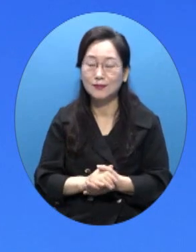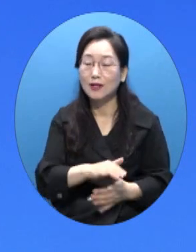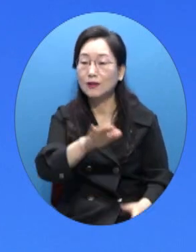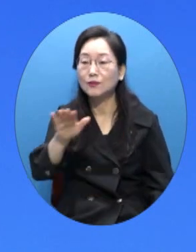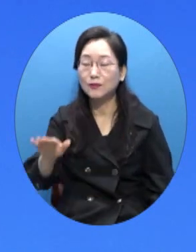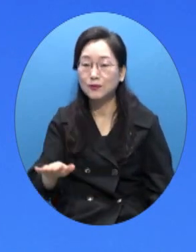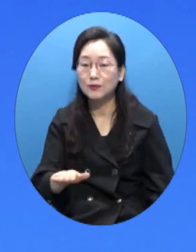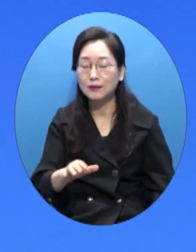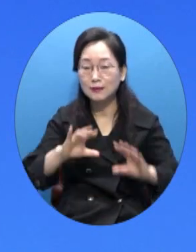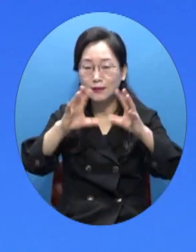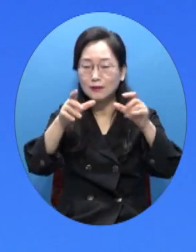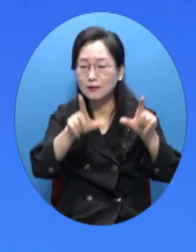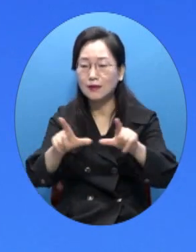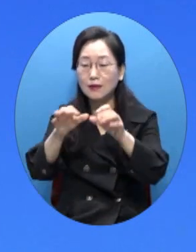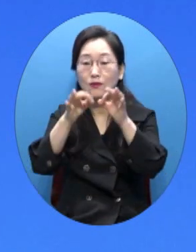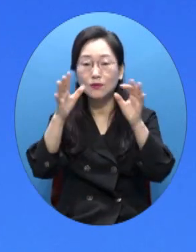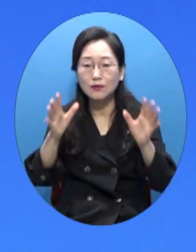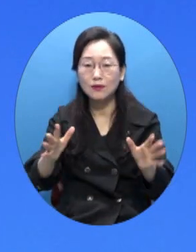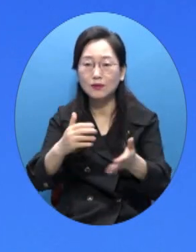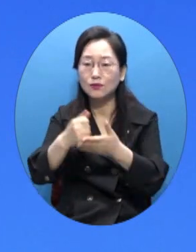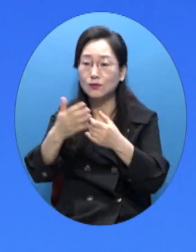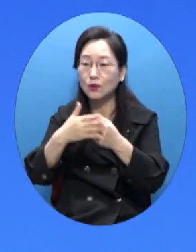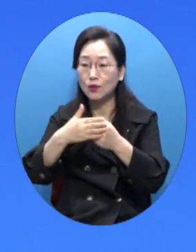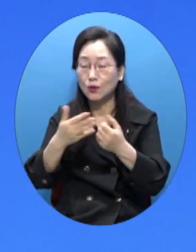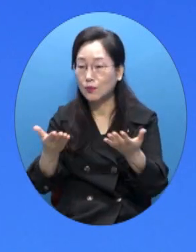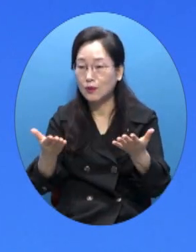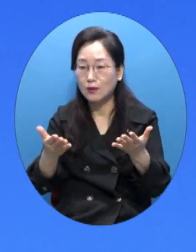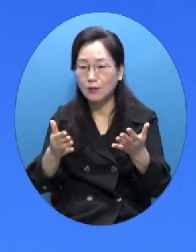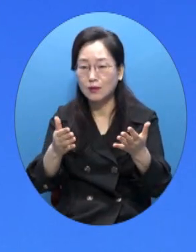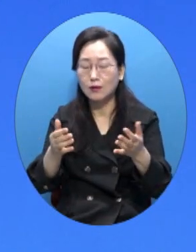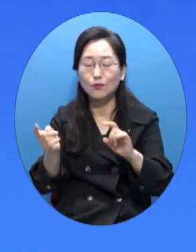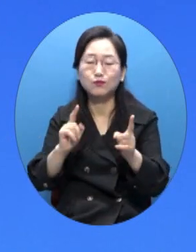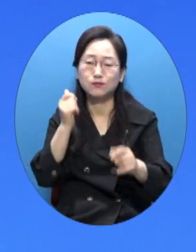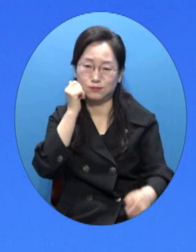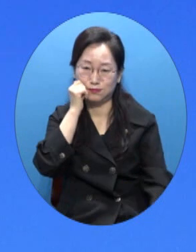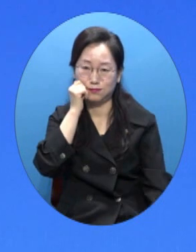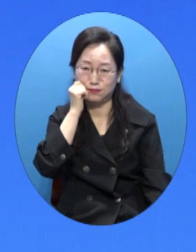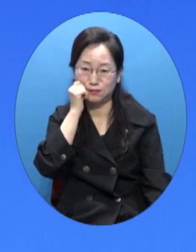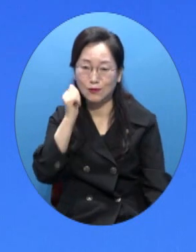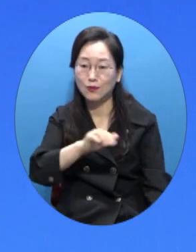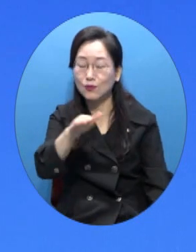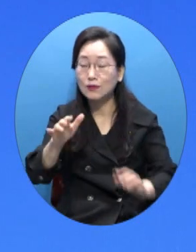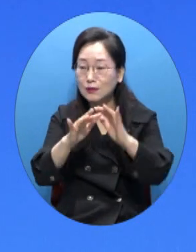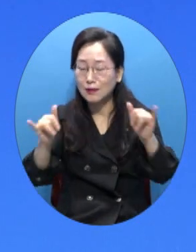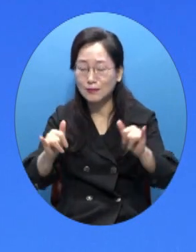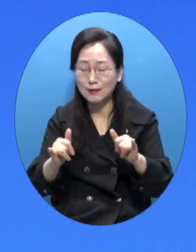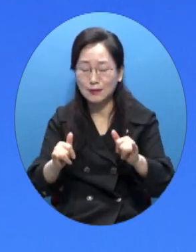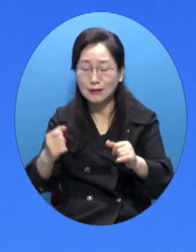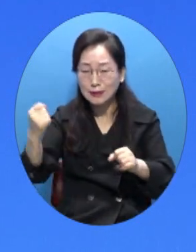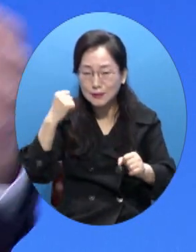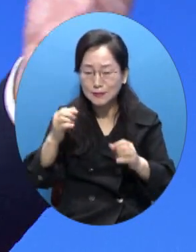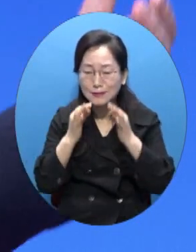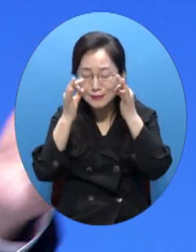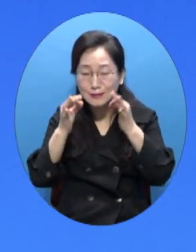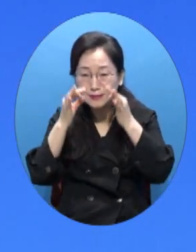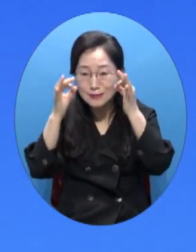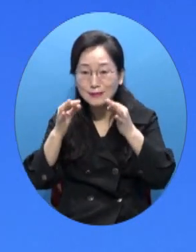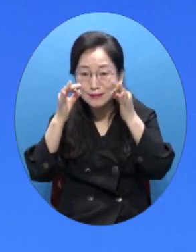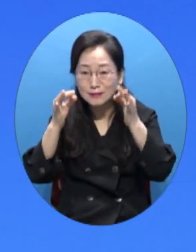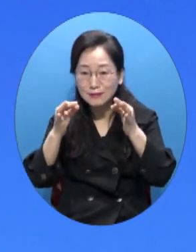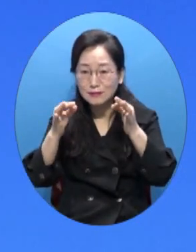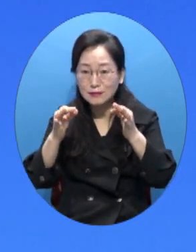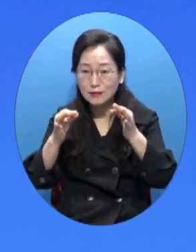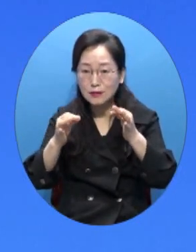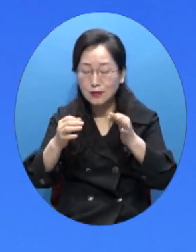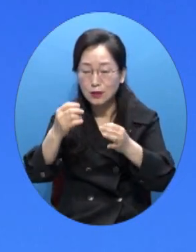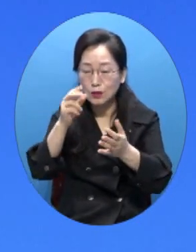우리가 이상 살아가면서 주님의 도우심이 없이는 살아갈 수 없습니다. 우리가 인간의 힘으로 아무리 노력한다고 해도 우리에게 다가오는